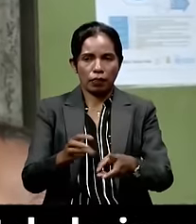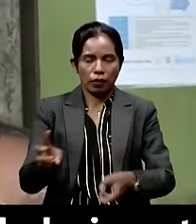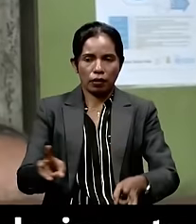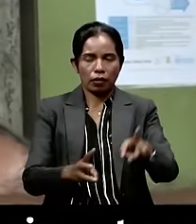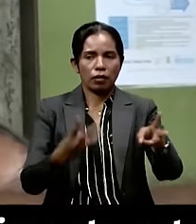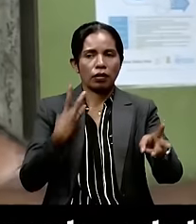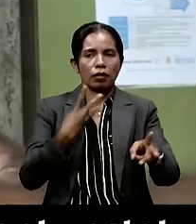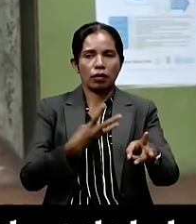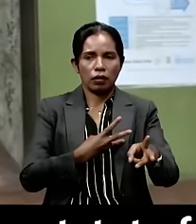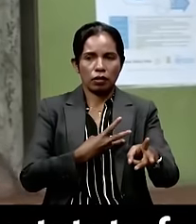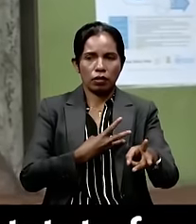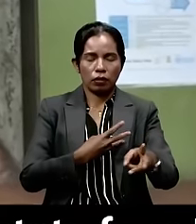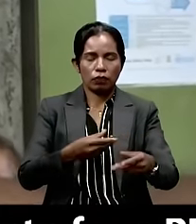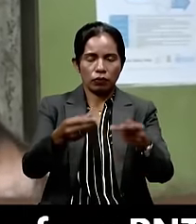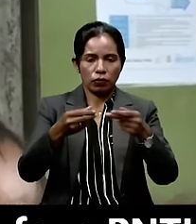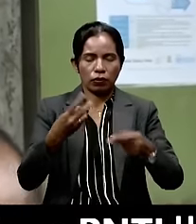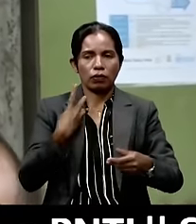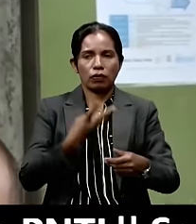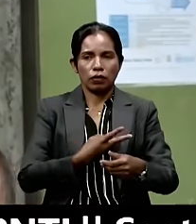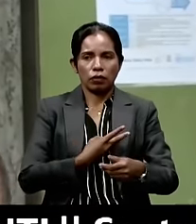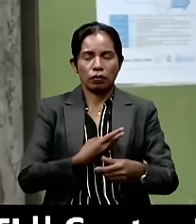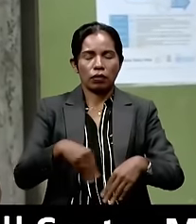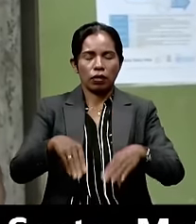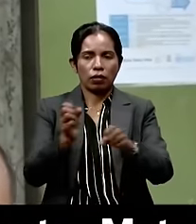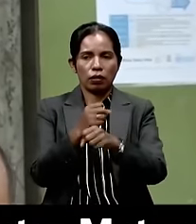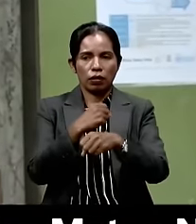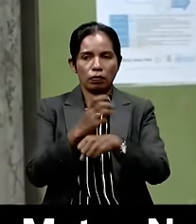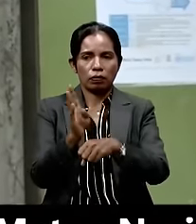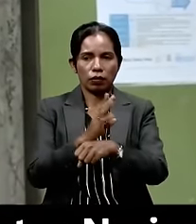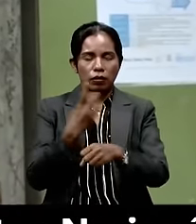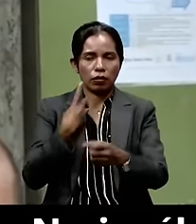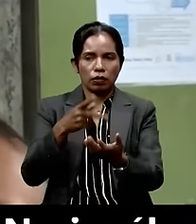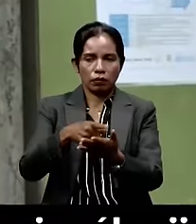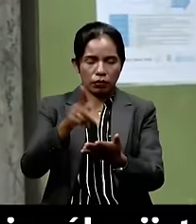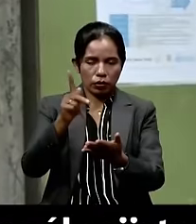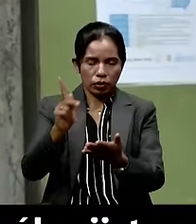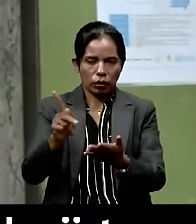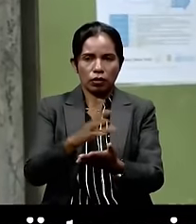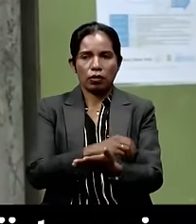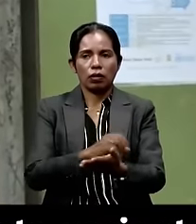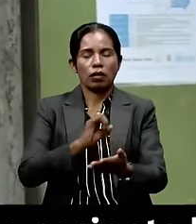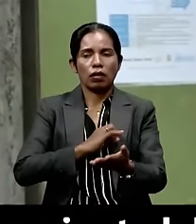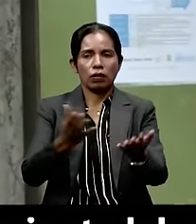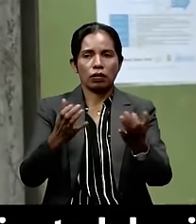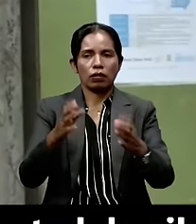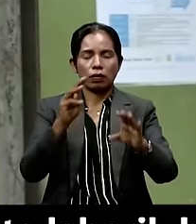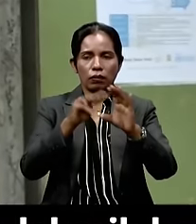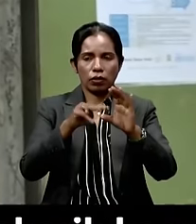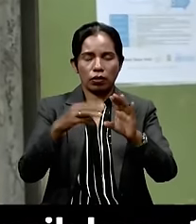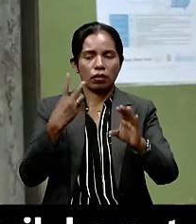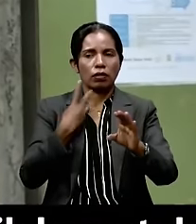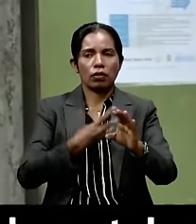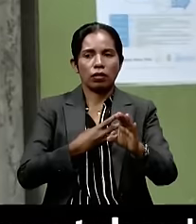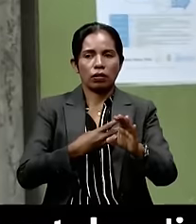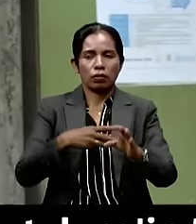te amiliu antau fonetik fatin parami hodi pila liman hodi arselu amne kreditu sirane tin hau hakar ki amerikadu par hodi ami